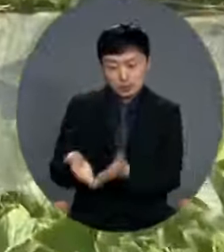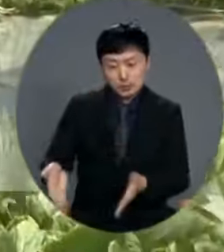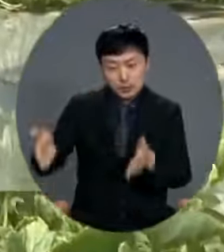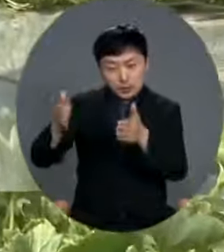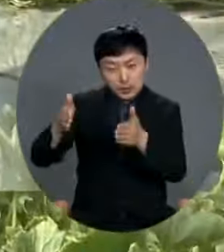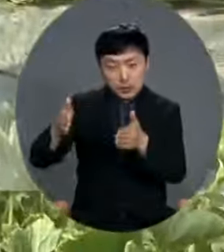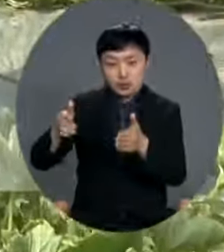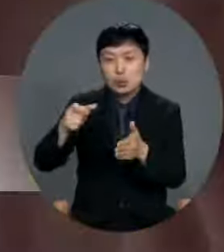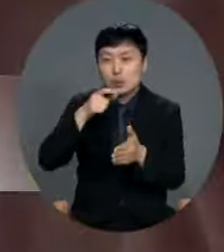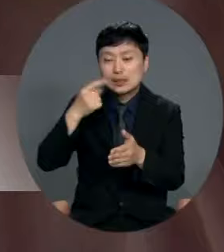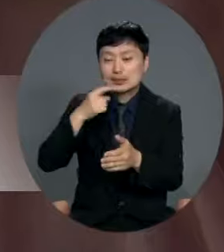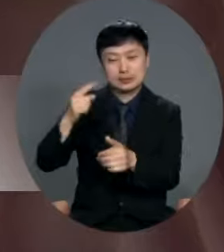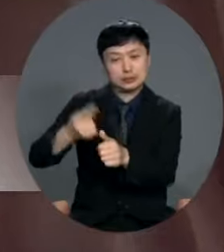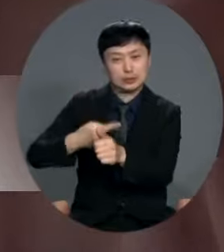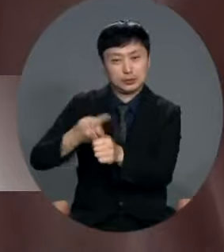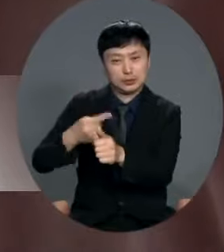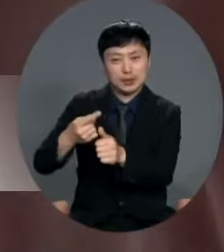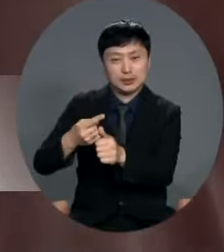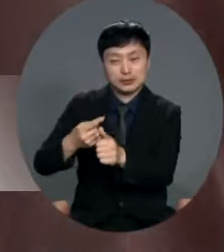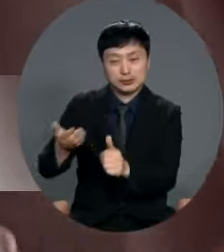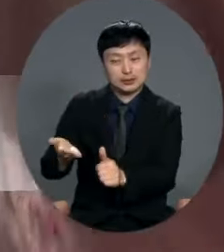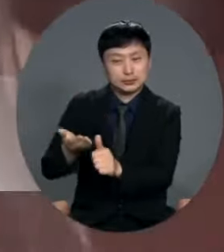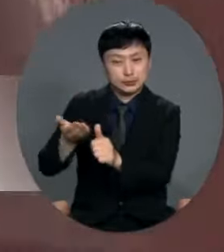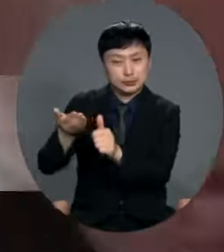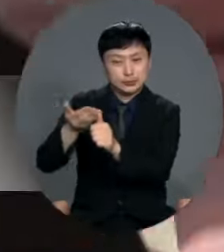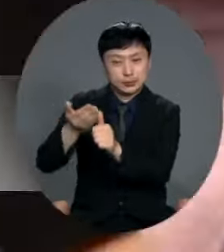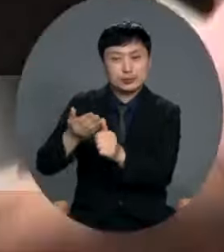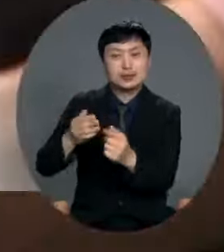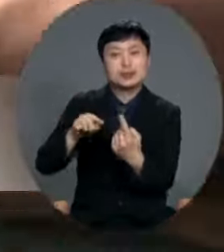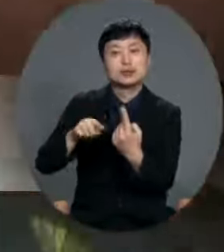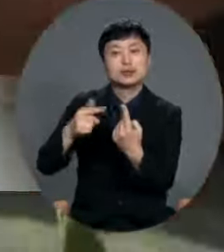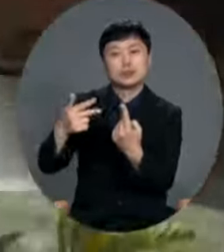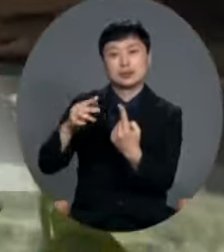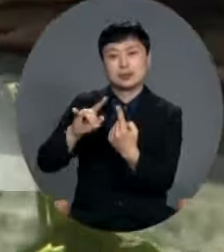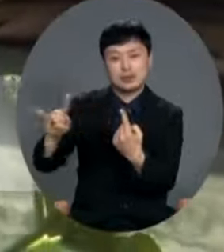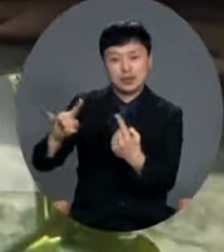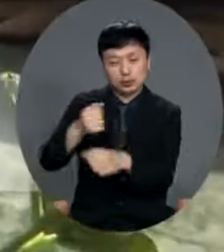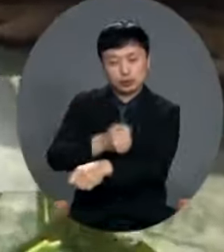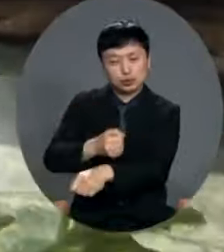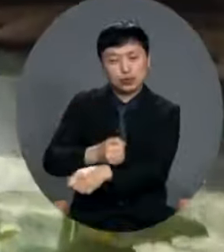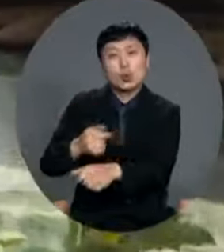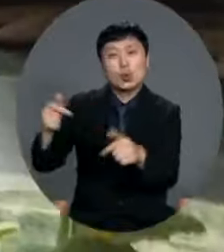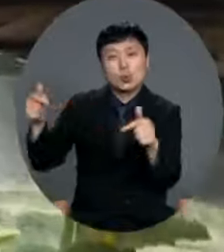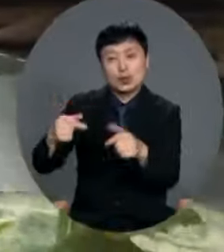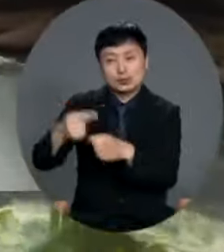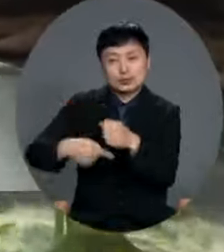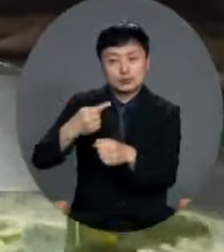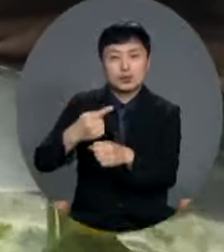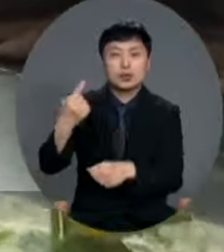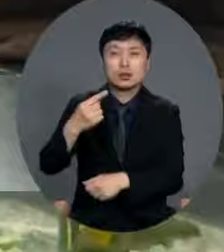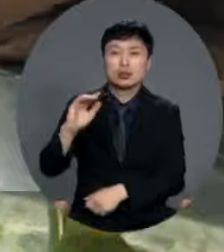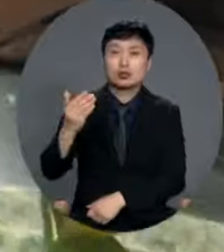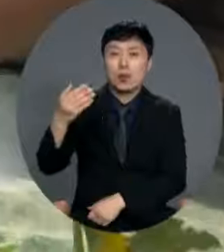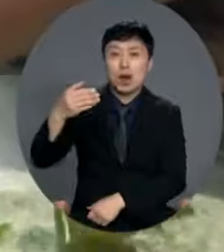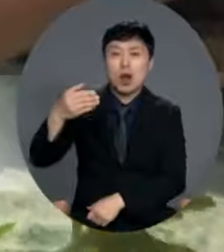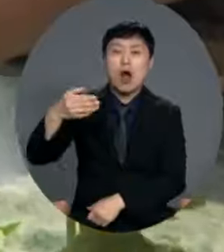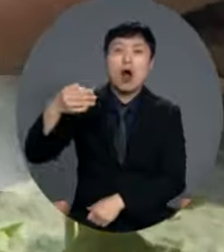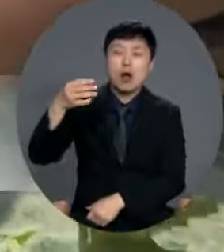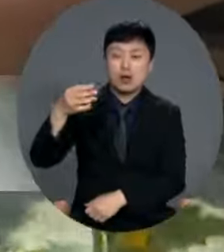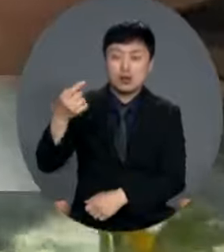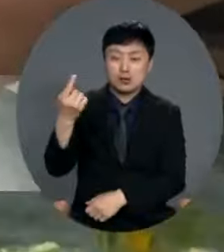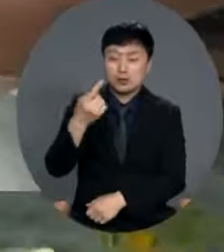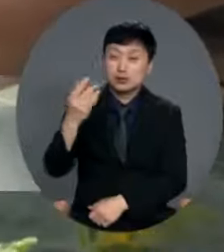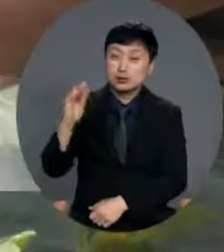통해 참외 생산성을 1.7배 높이면서 일손은 크게 줄어 연간 1,900억 원의 생산